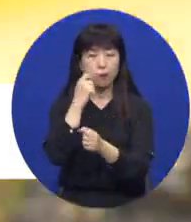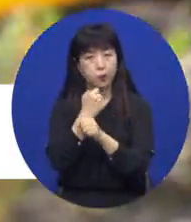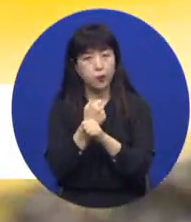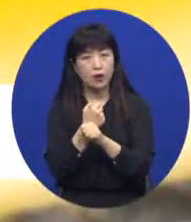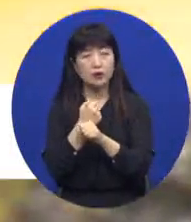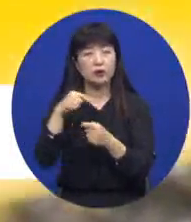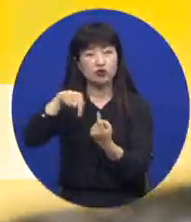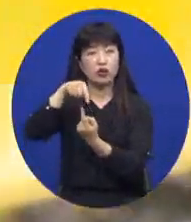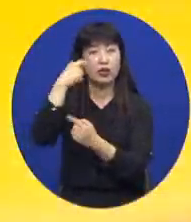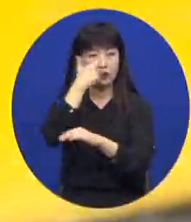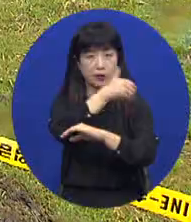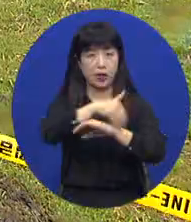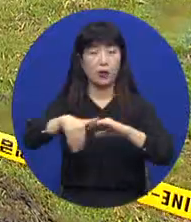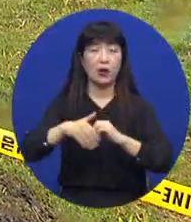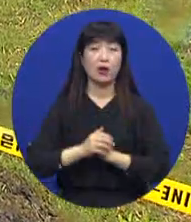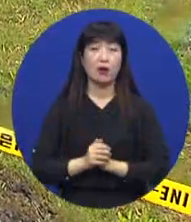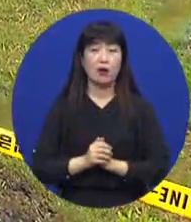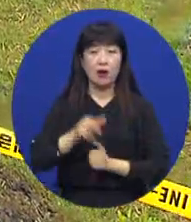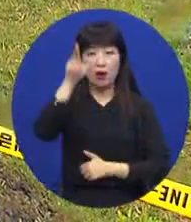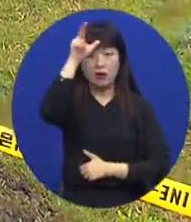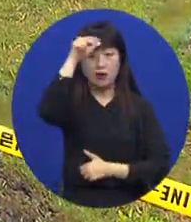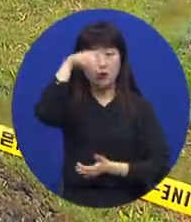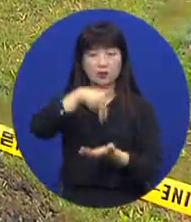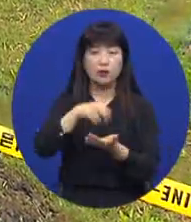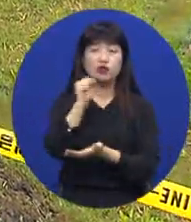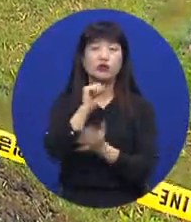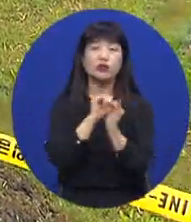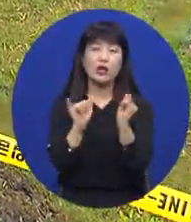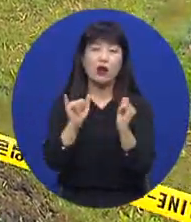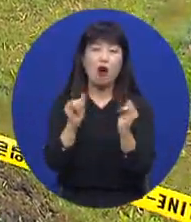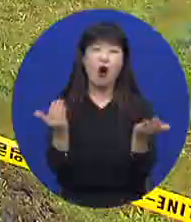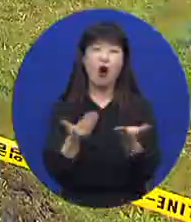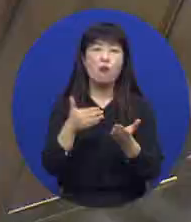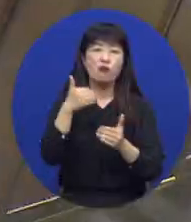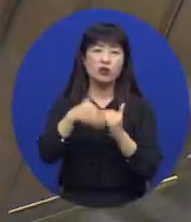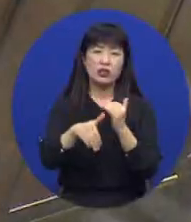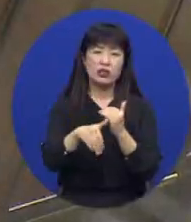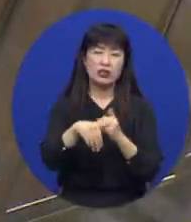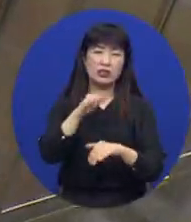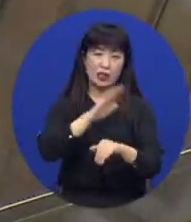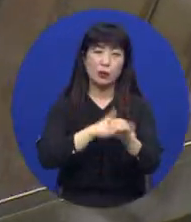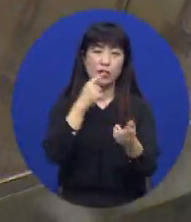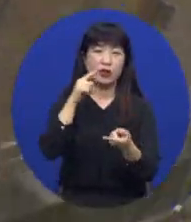할 계획입니다. 경찰은 기관사 A씨를 업무상 과실치사